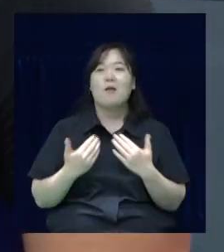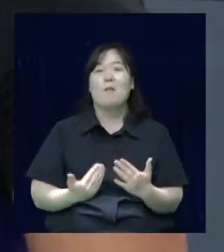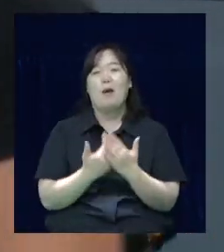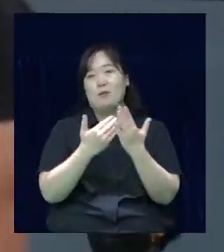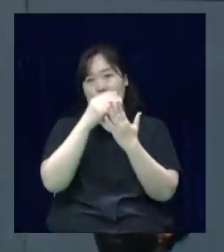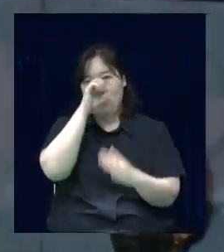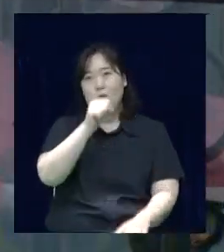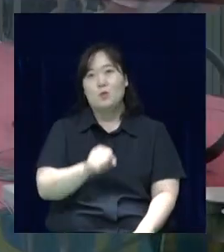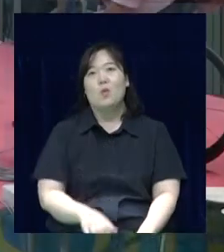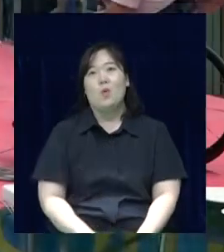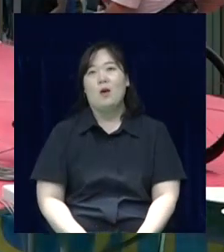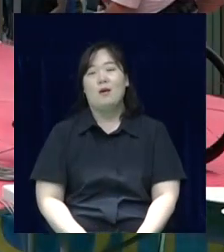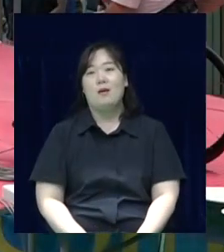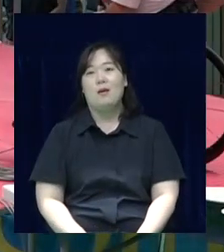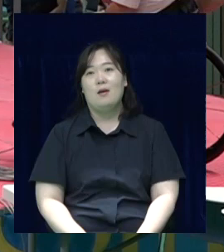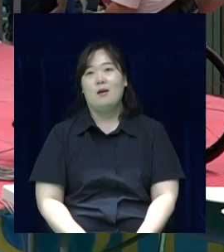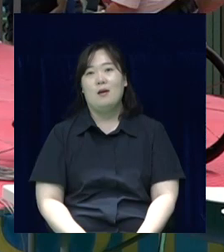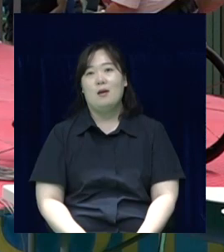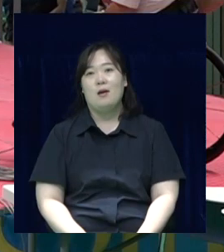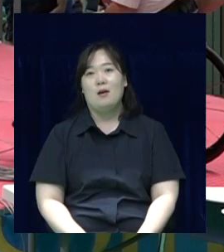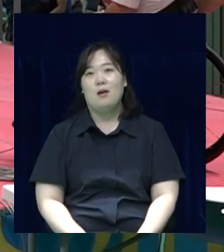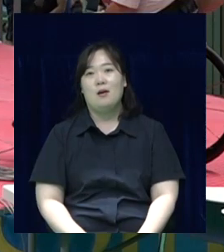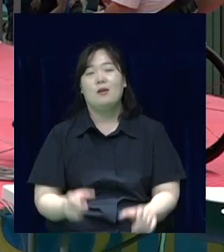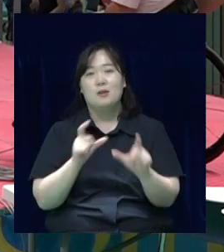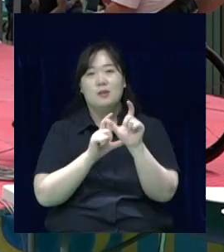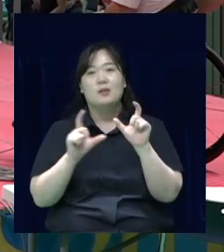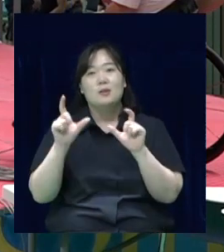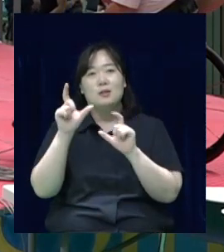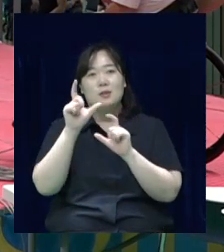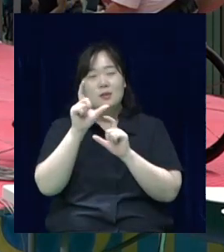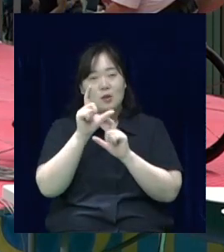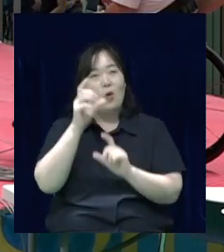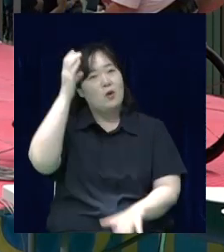좀 더 훈련하면 기록이 월등히 좋아질 거라고 예상됩니다. 네.